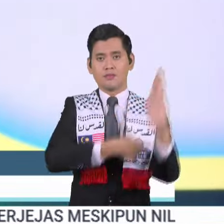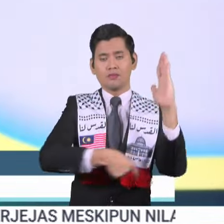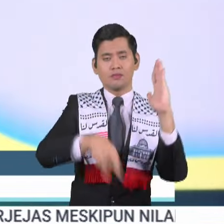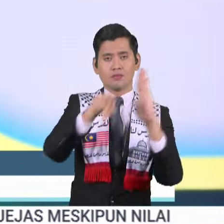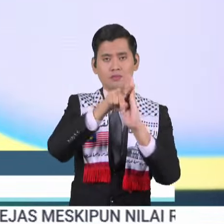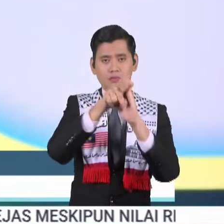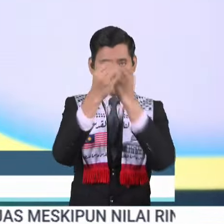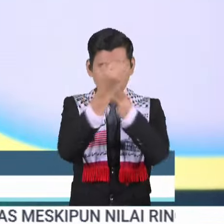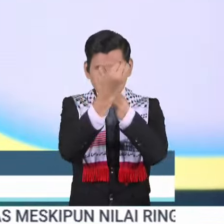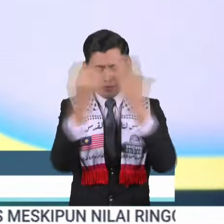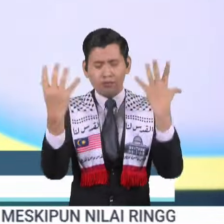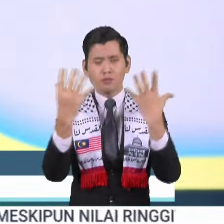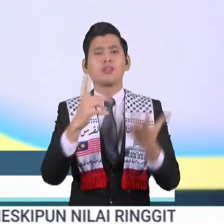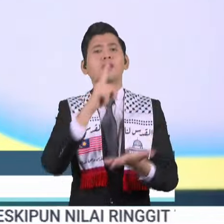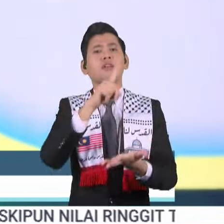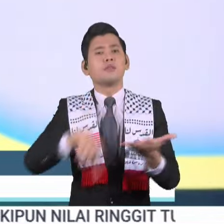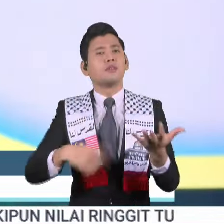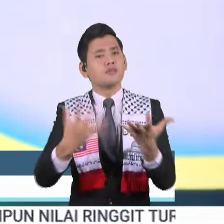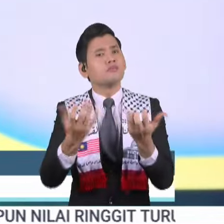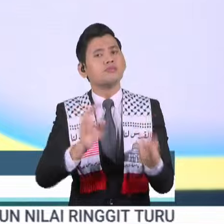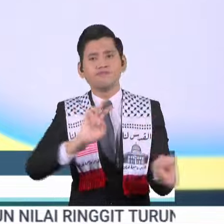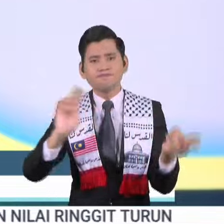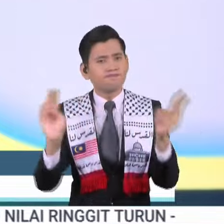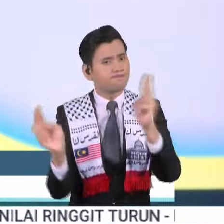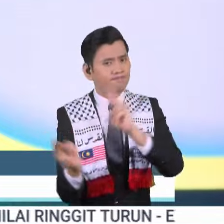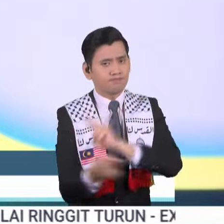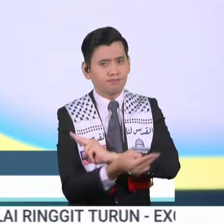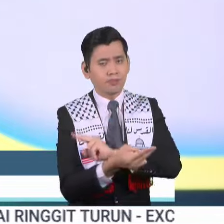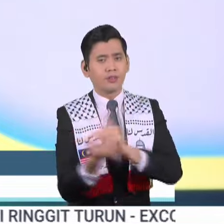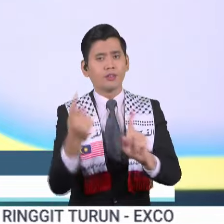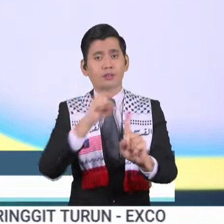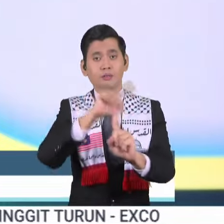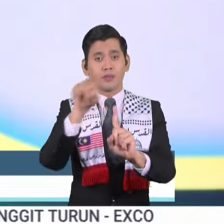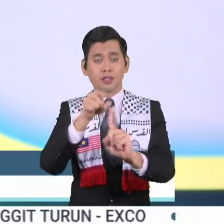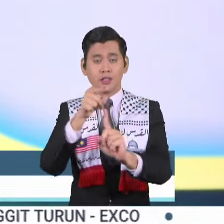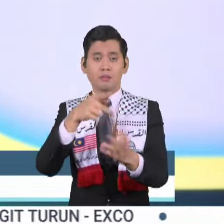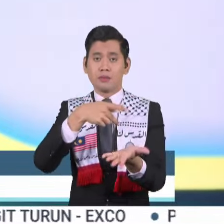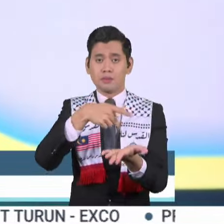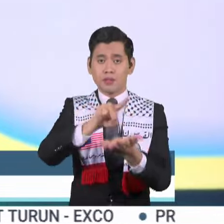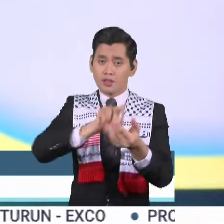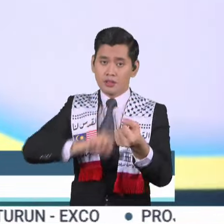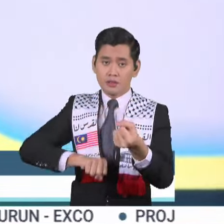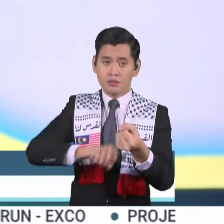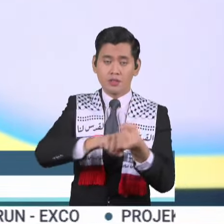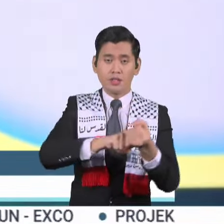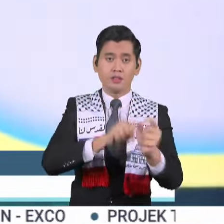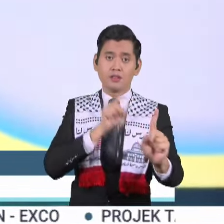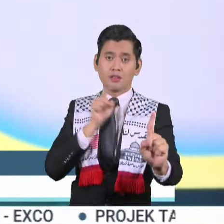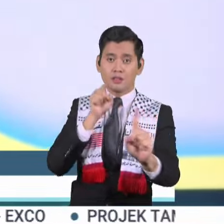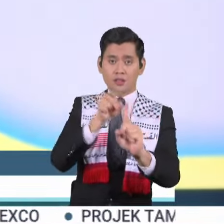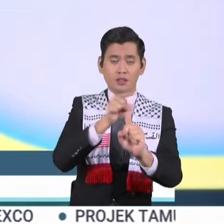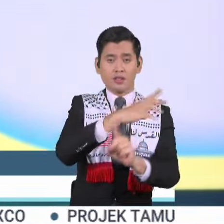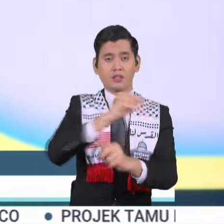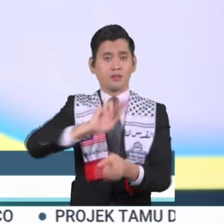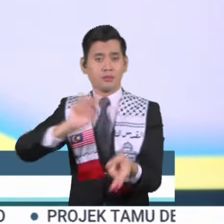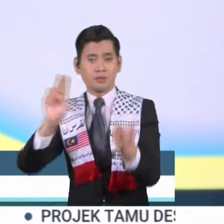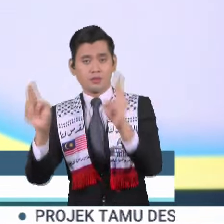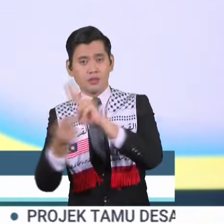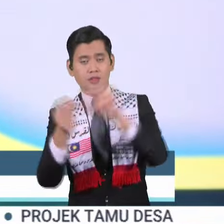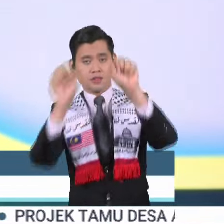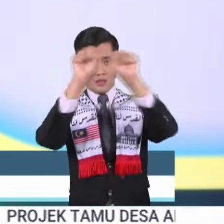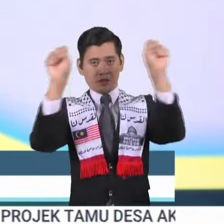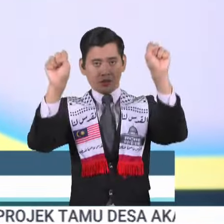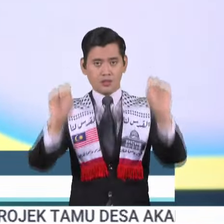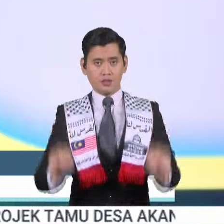perubahan? Bila penyasaran subsidi dan juga perubahan sistem pencen, kita tahu, tapi tak boleh.